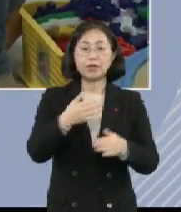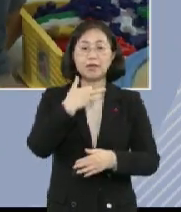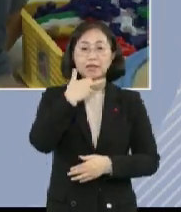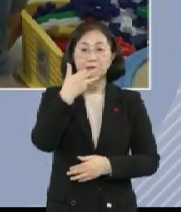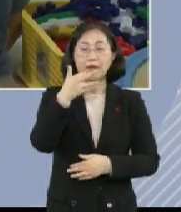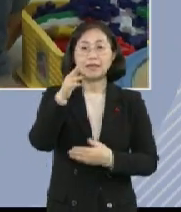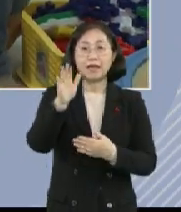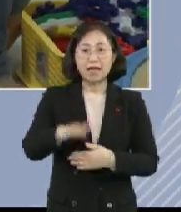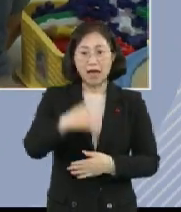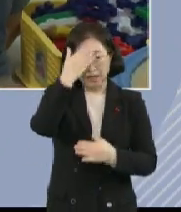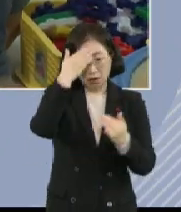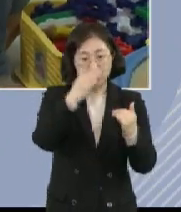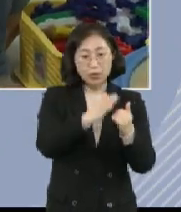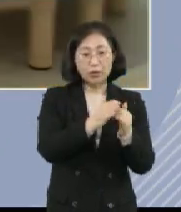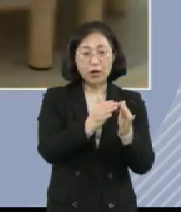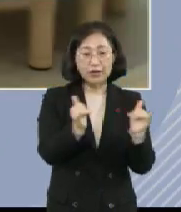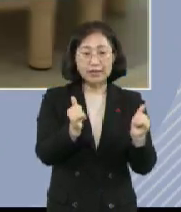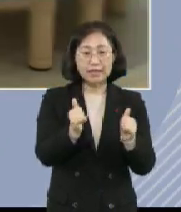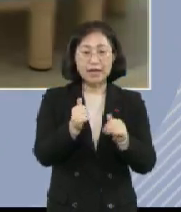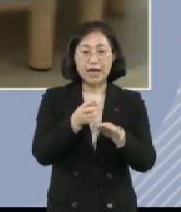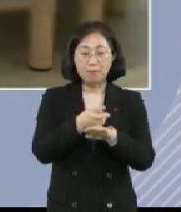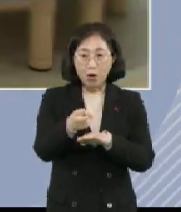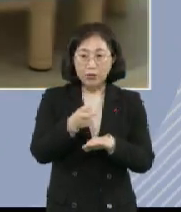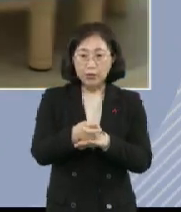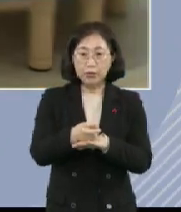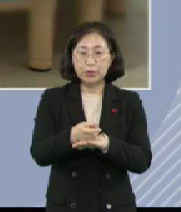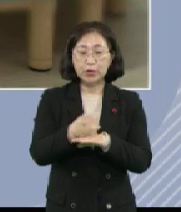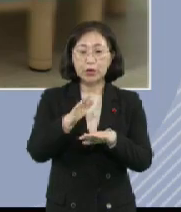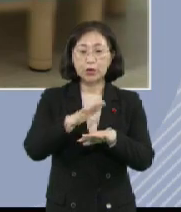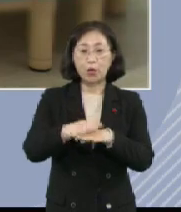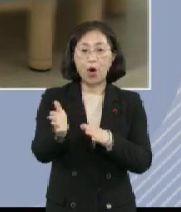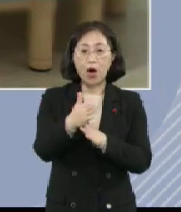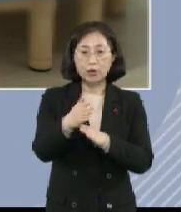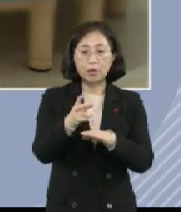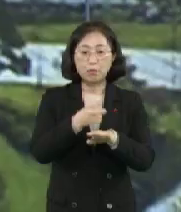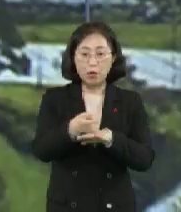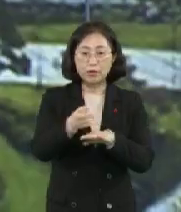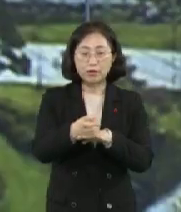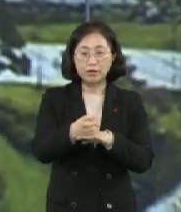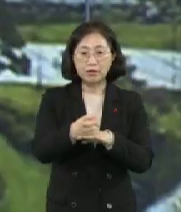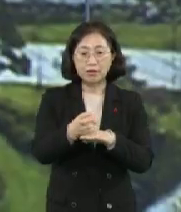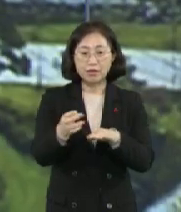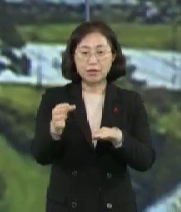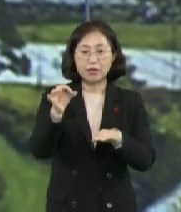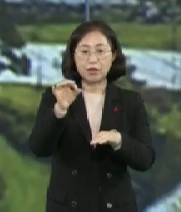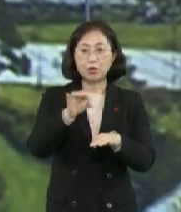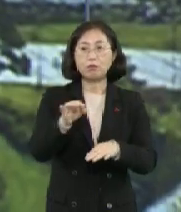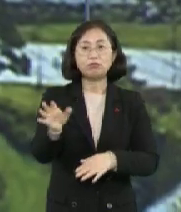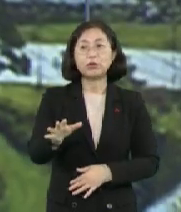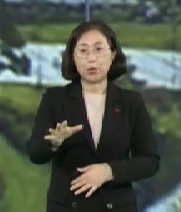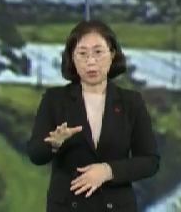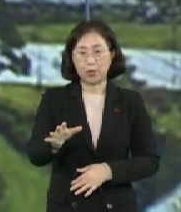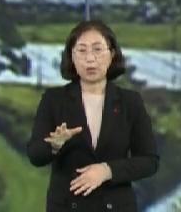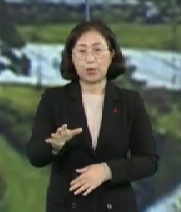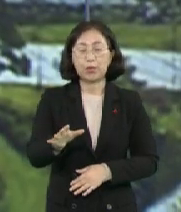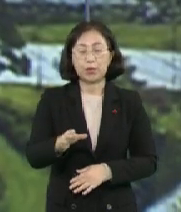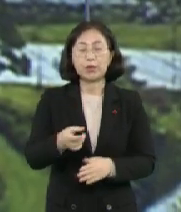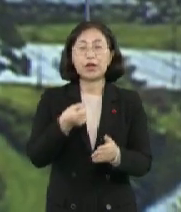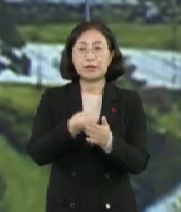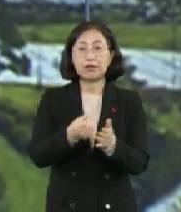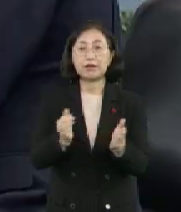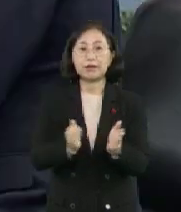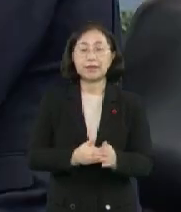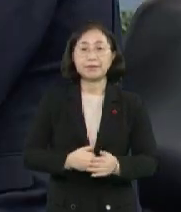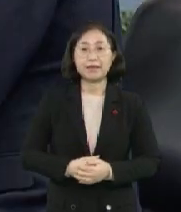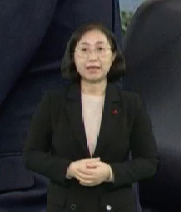18세 이하 청소년들이 시내버스와 농어촌버스 타면 무료로 하는 사업을 시행할 계획을 확정했다는 말씀을